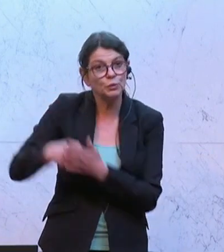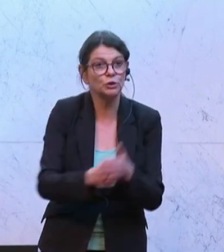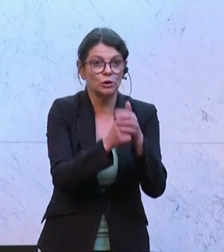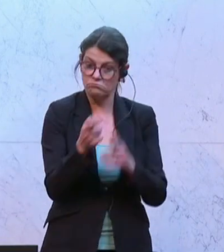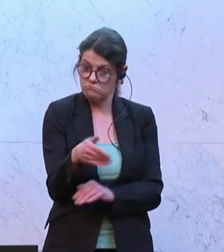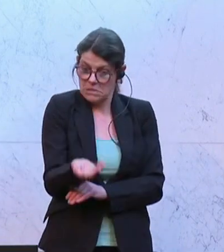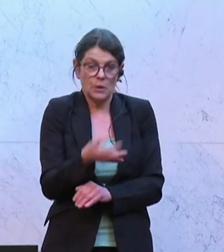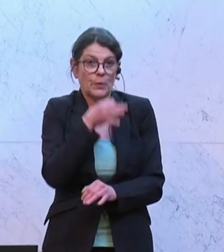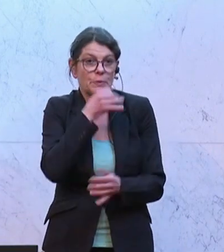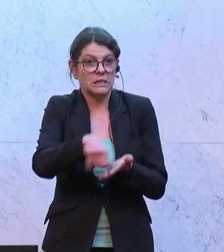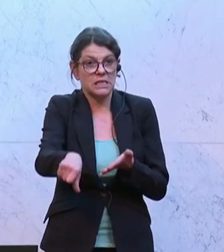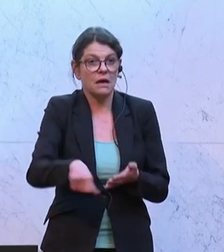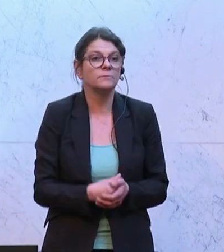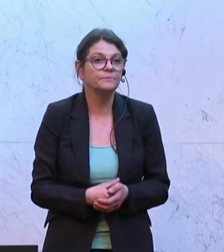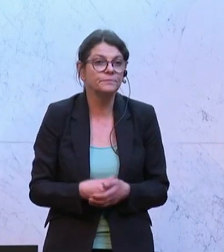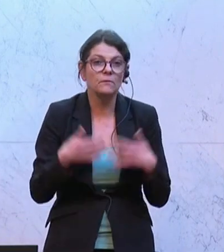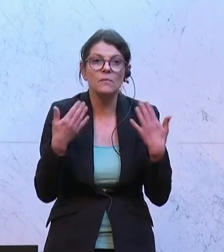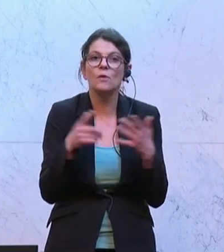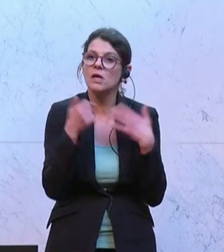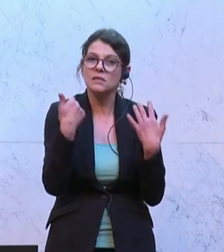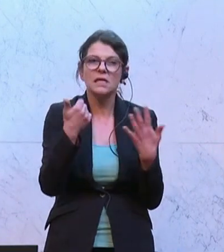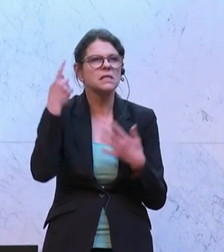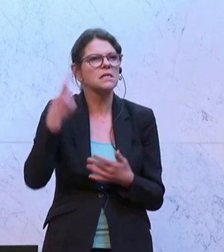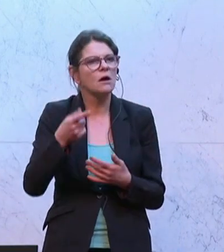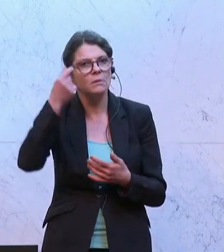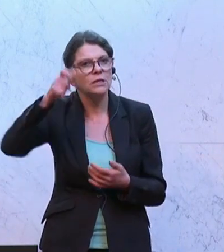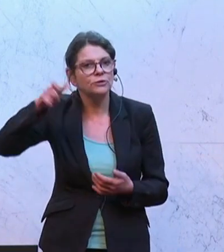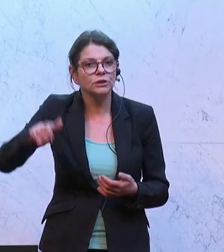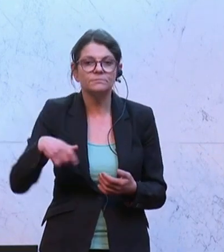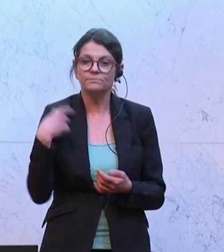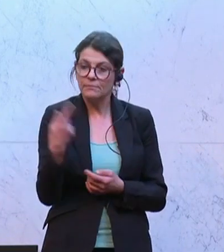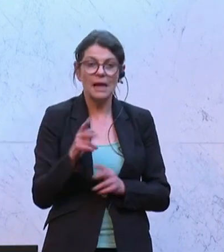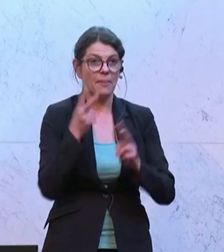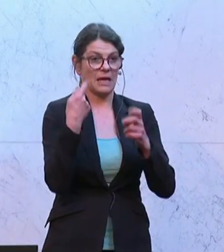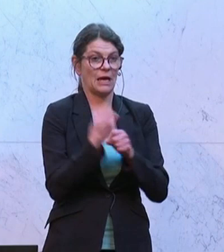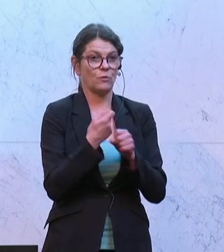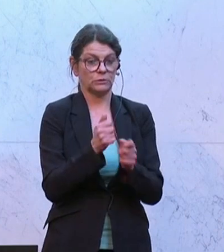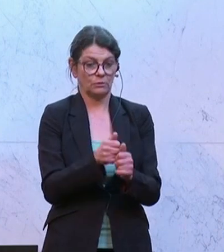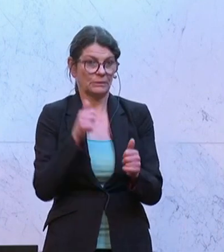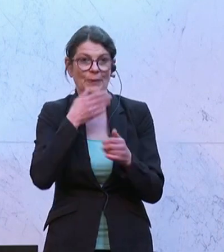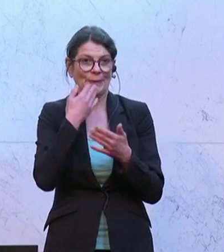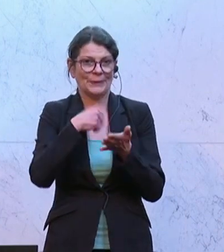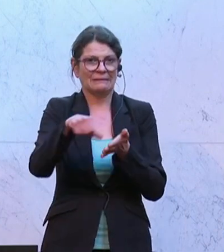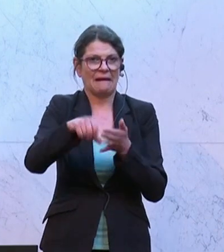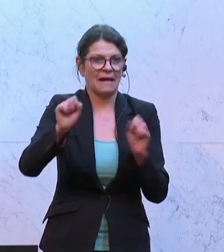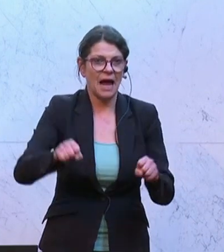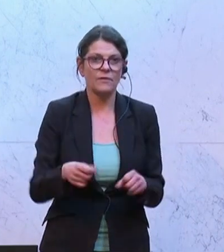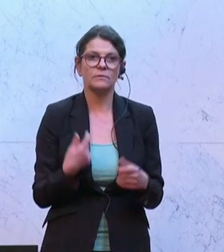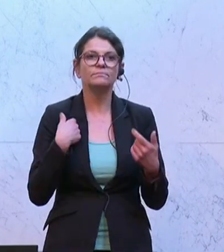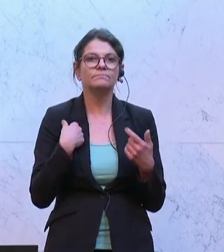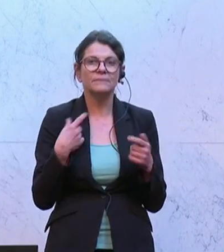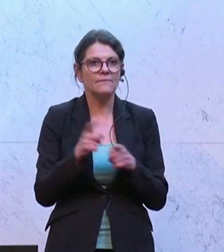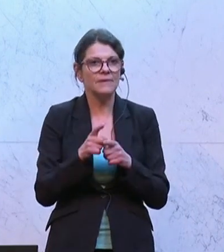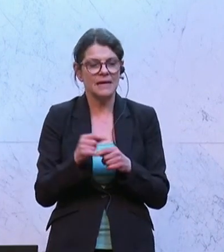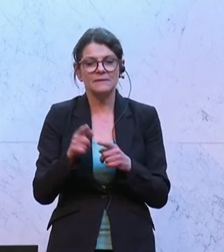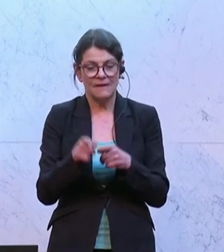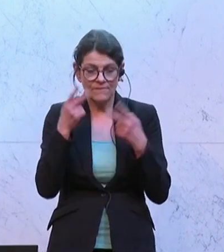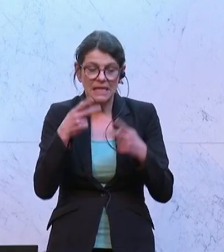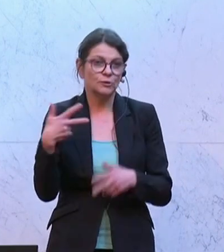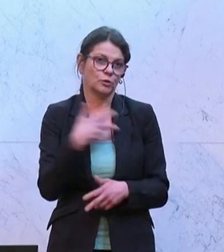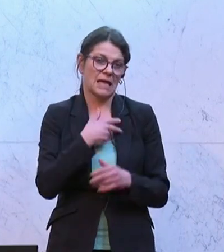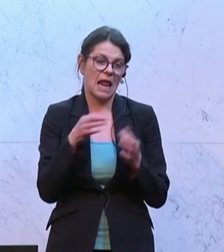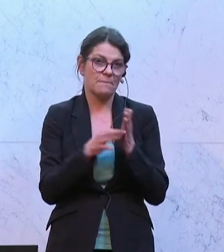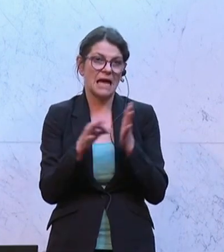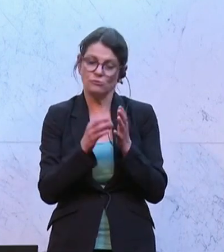Miete nicht mehr bezahlen konnten, und 60.000 Personen, die bei den Energiekosten im Rückstand waren. Wir stocken diese ganz wichtige soziale